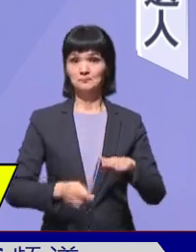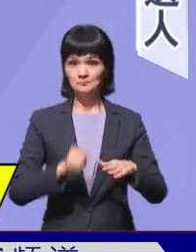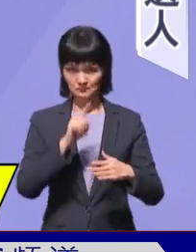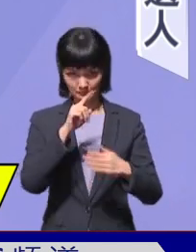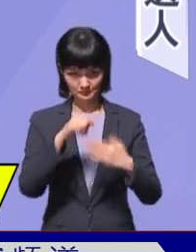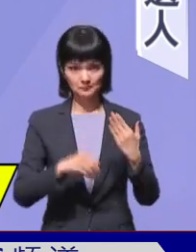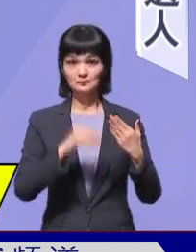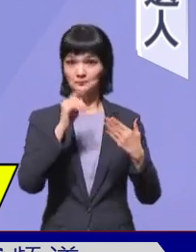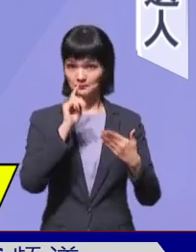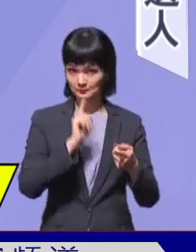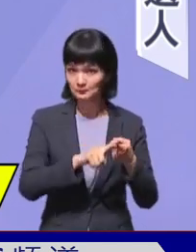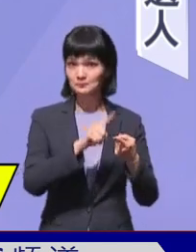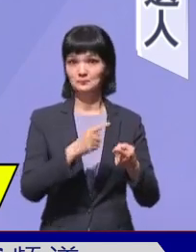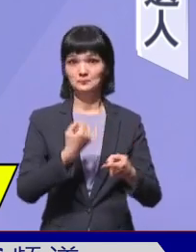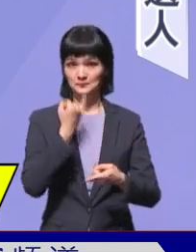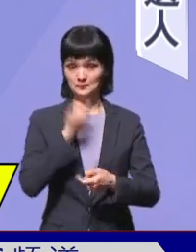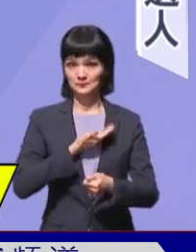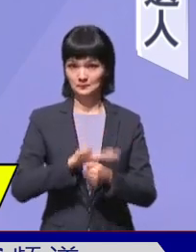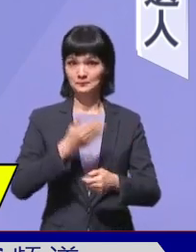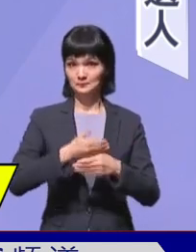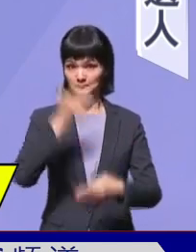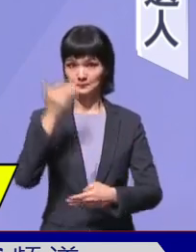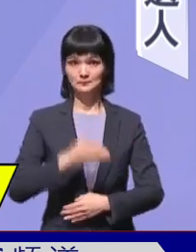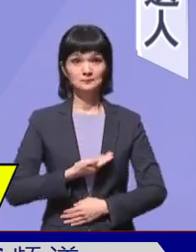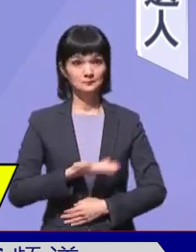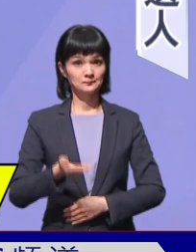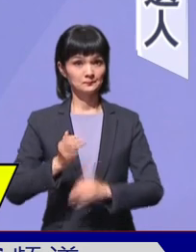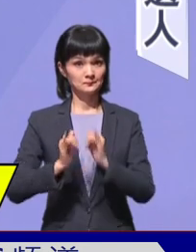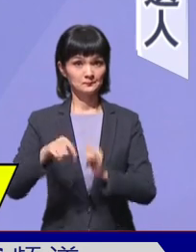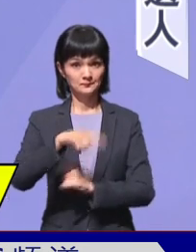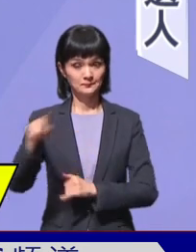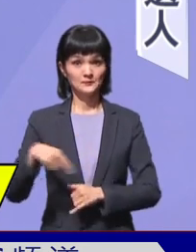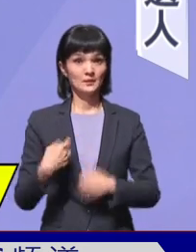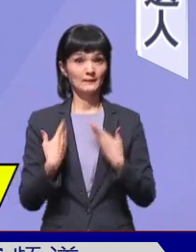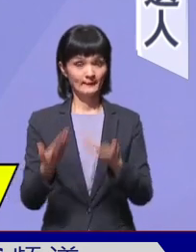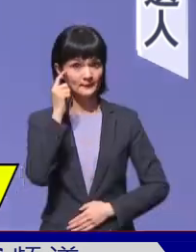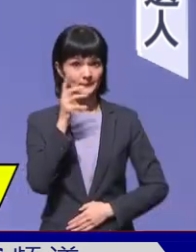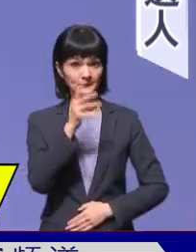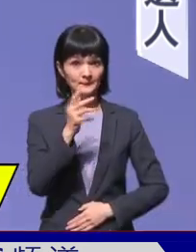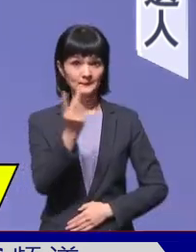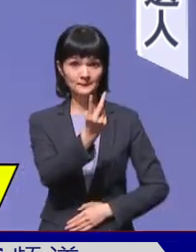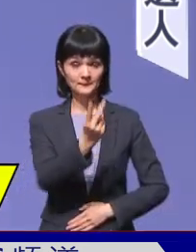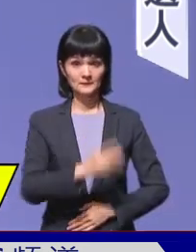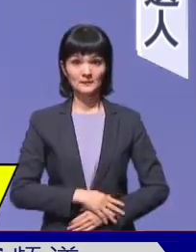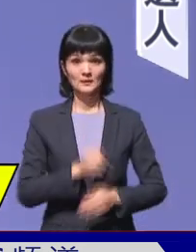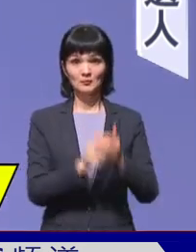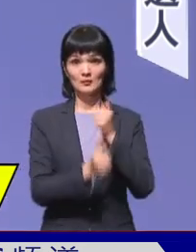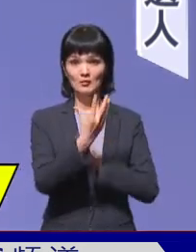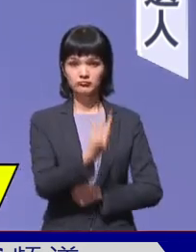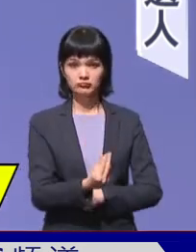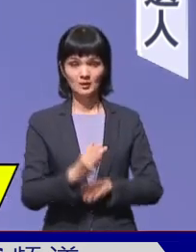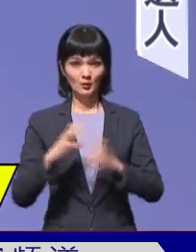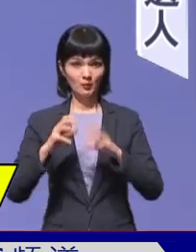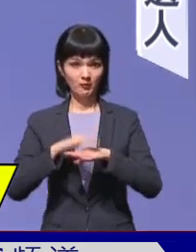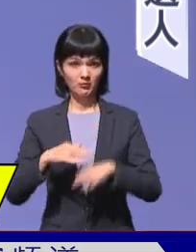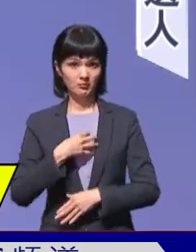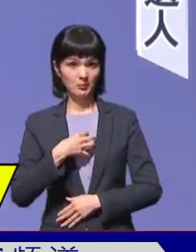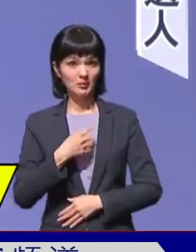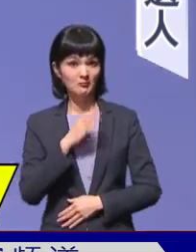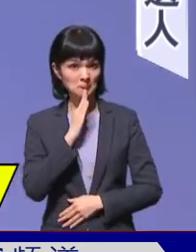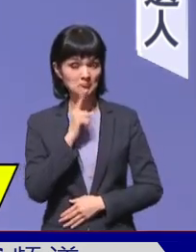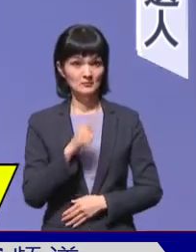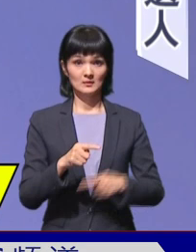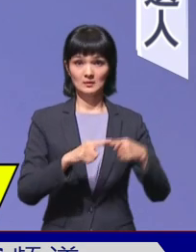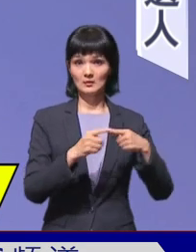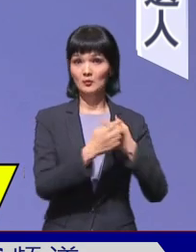合法的情形下才会正式启用，还给市民大巨蛋好的成果。 少子女化是国安危机， 你们一位是